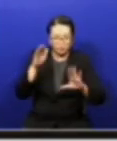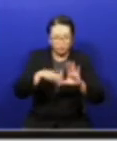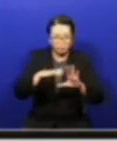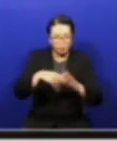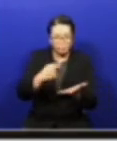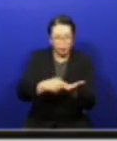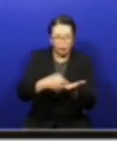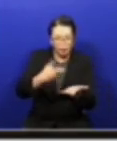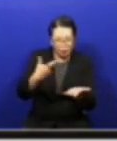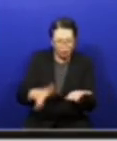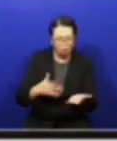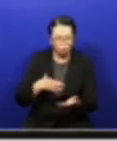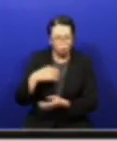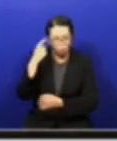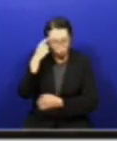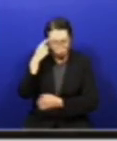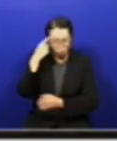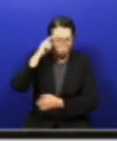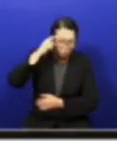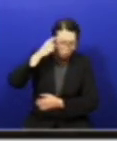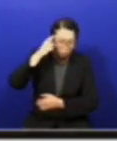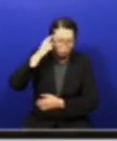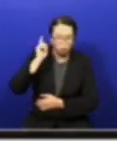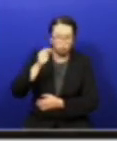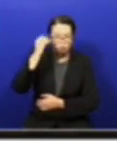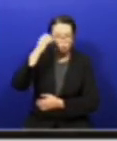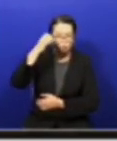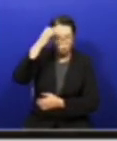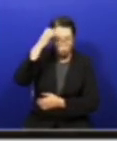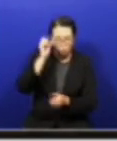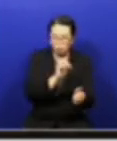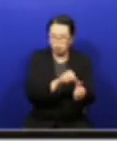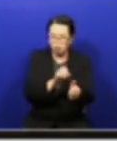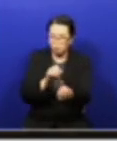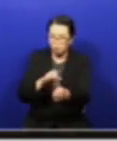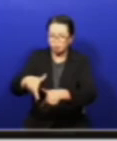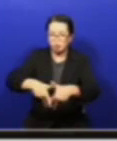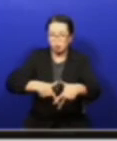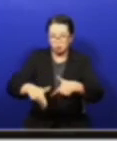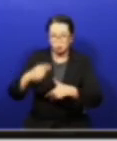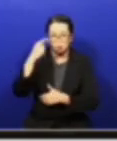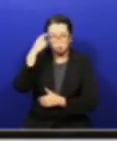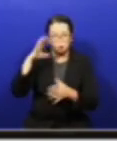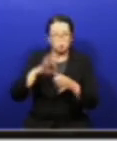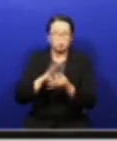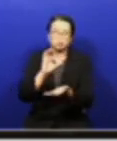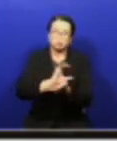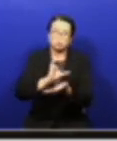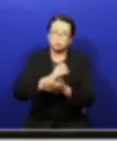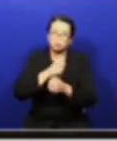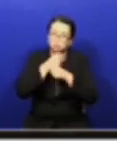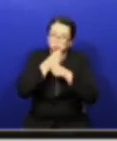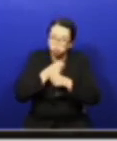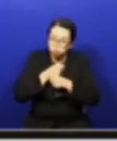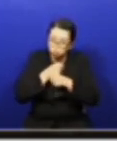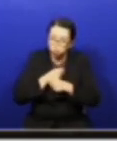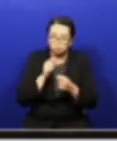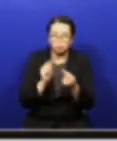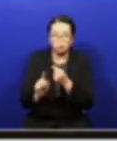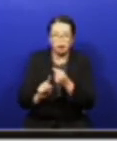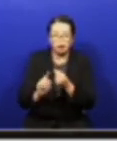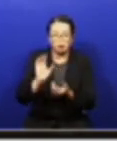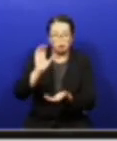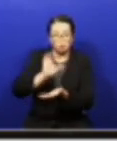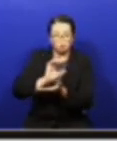ารู้ถูกรู้ไม่ถูกอันนี้ก็เป็นหน้าที่ที่เราจะต้องให้ความรู้กันว่าไอ้เรื่องกองทุนชราภาพเนี่ยเ